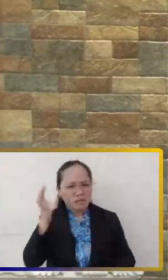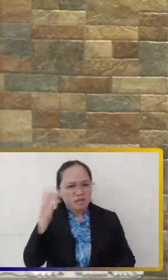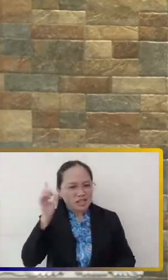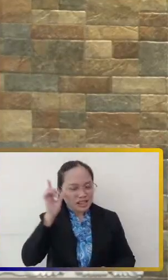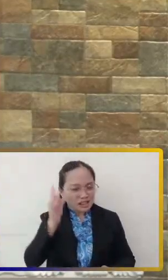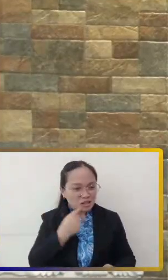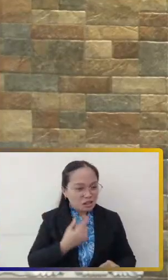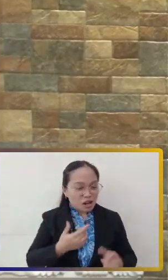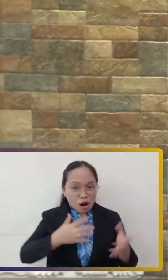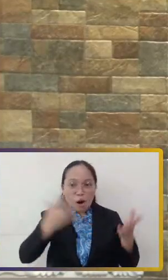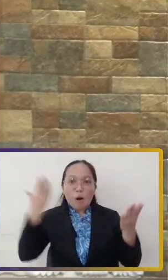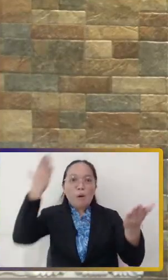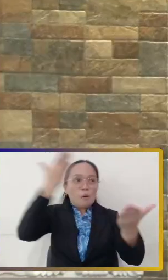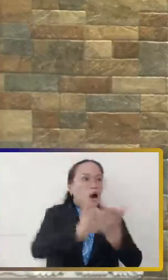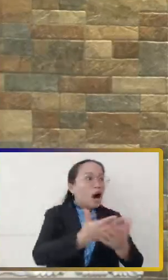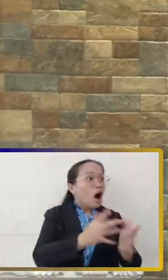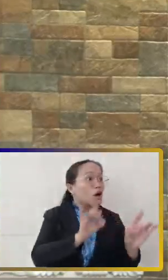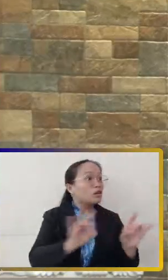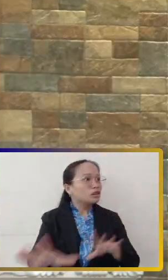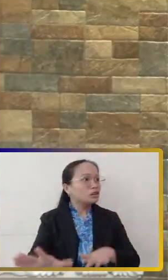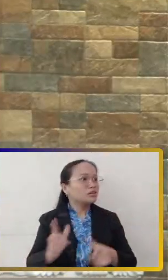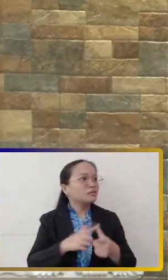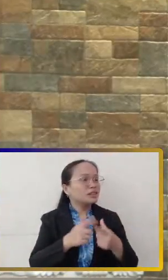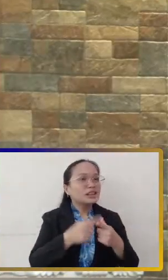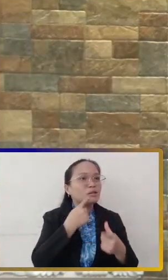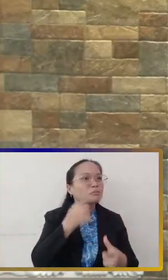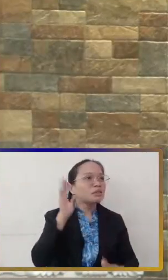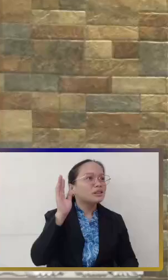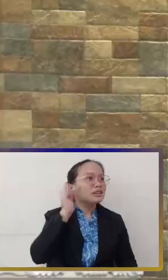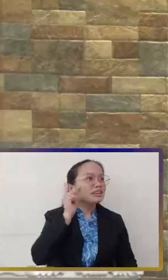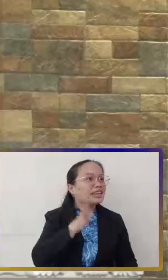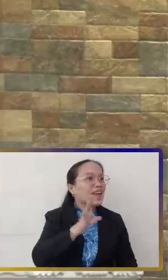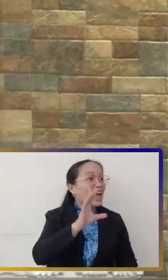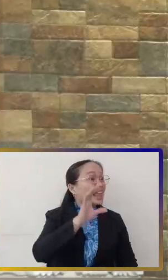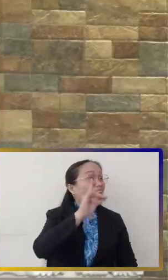tayo. Sabi niya, anong gusto mong kainin? Sabi ko, steak.